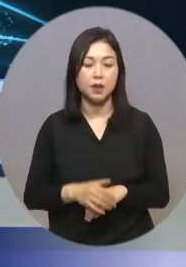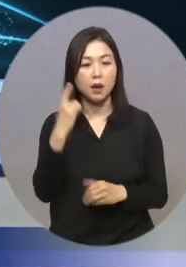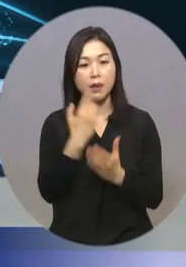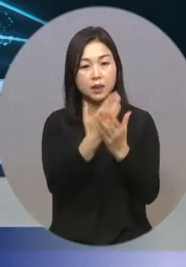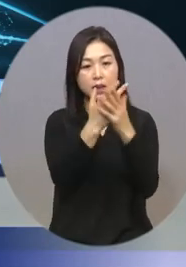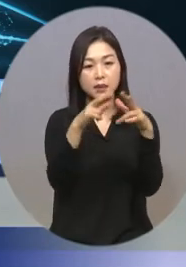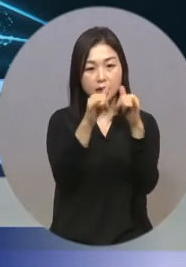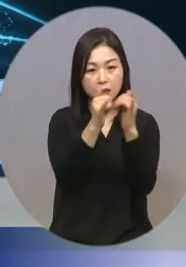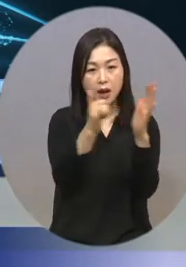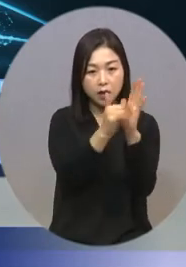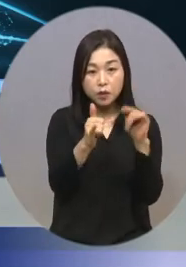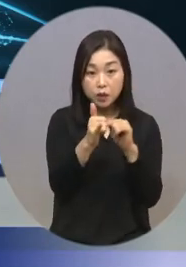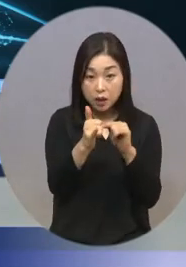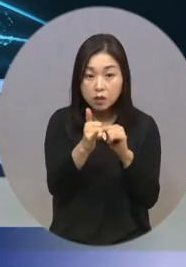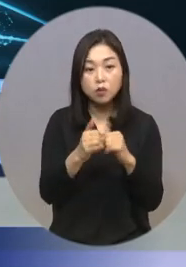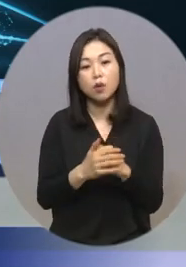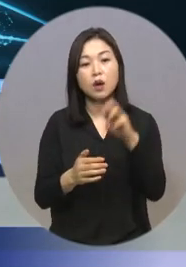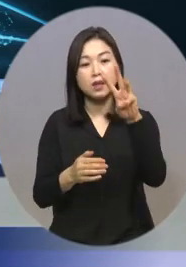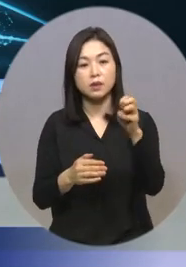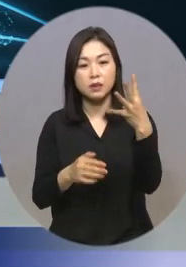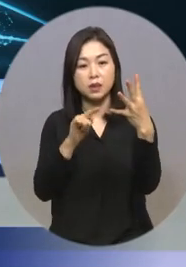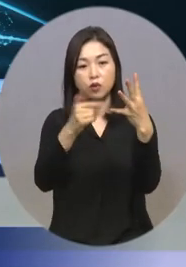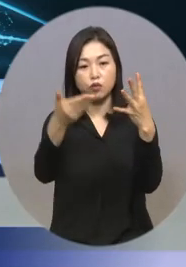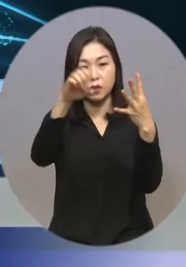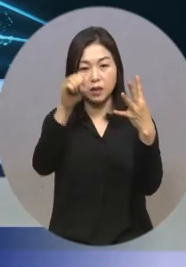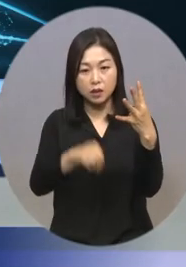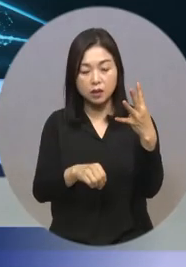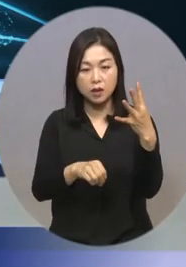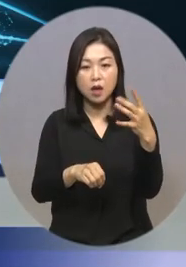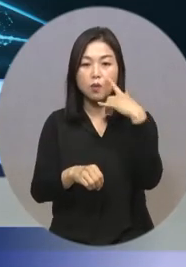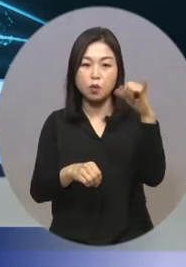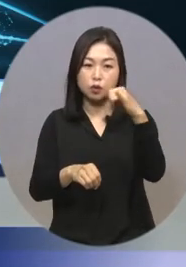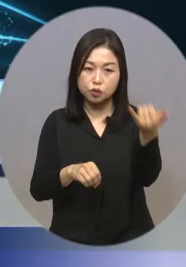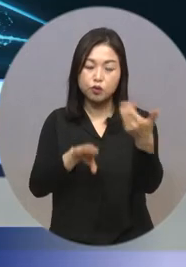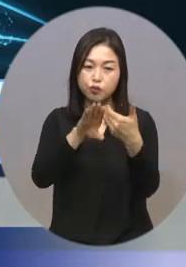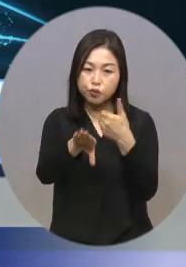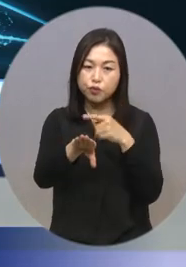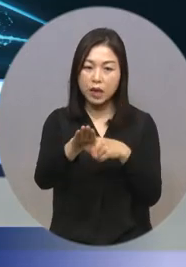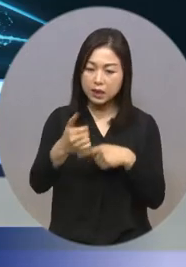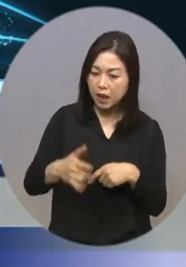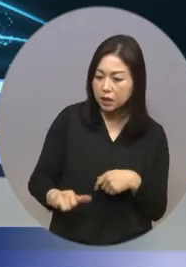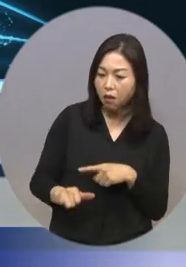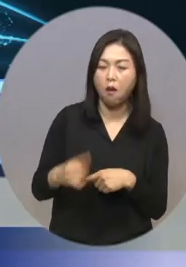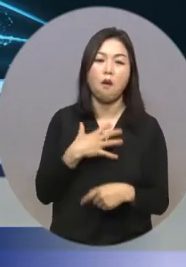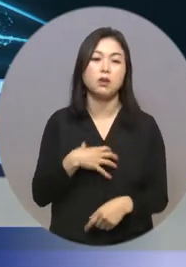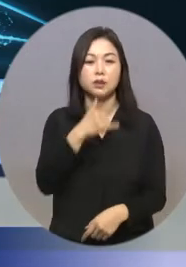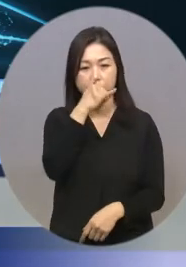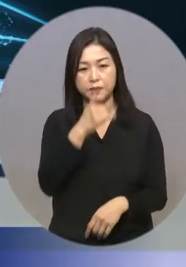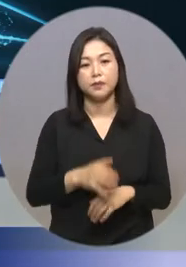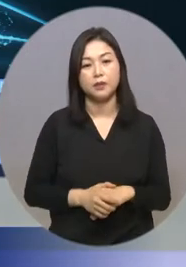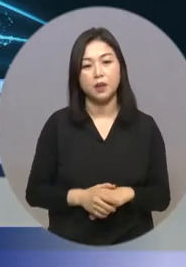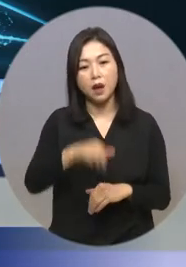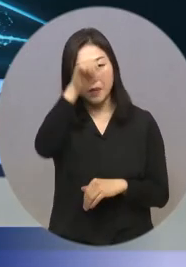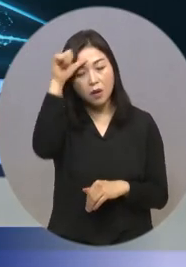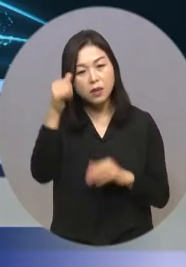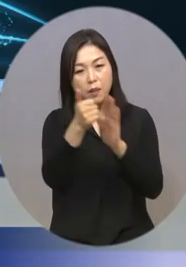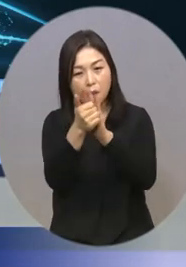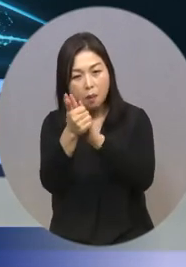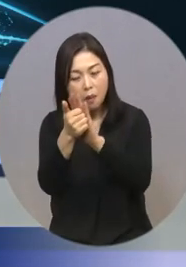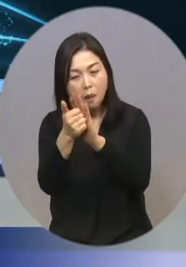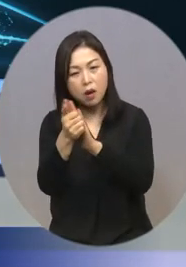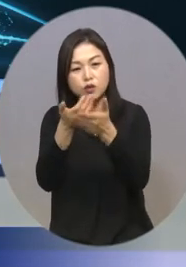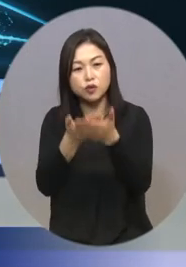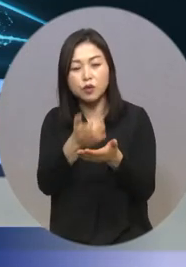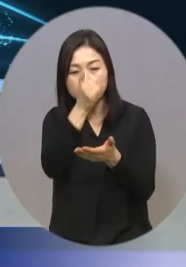에서도 34.9% 가 보자 4호에 대한 막막함을 걱정하고 있었습니다 평생 돌본 강화 를 외치는